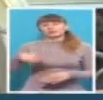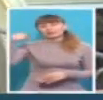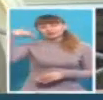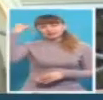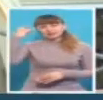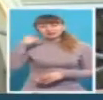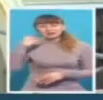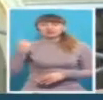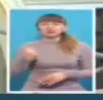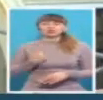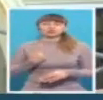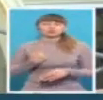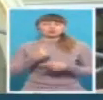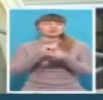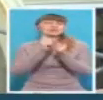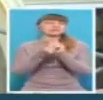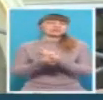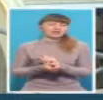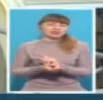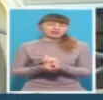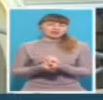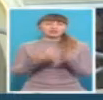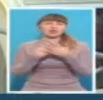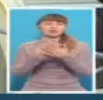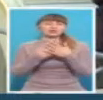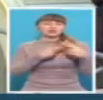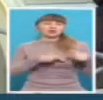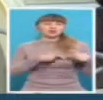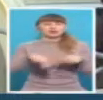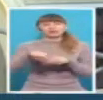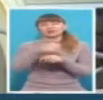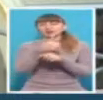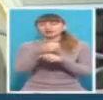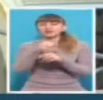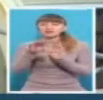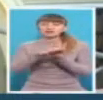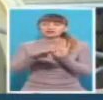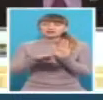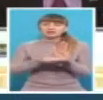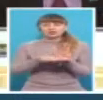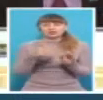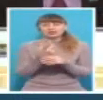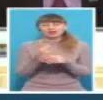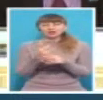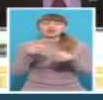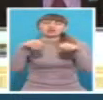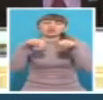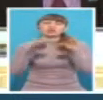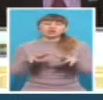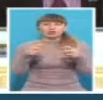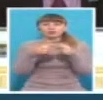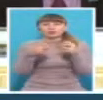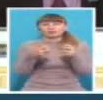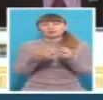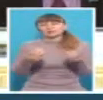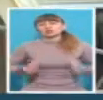Олардың басты мақсаты мемлекет басшысының сенімді тірегі және экономикалық әлеуметтік саяси рухани саладағы президент саясатының